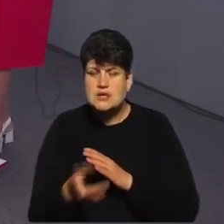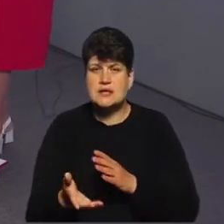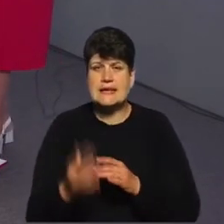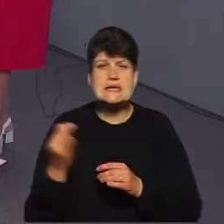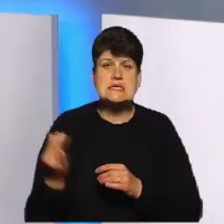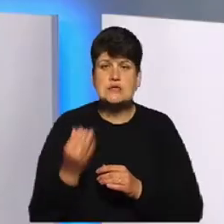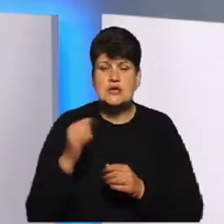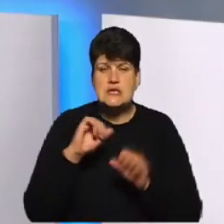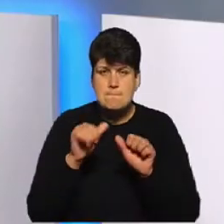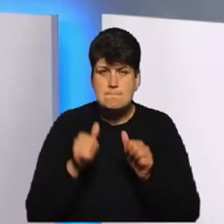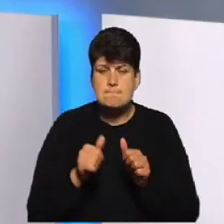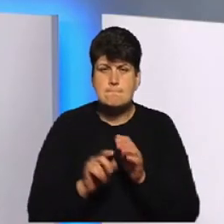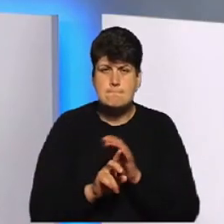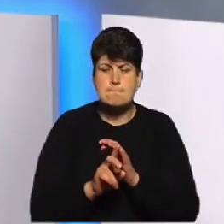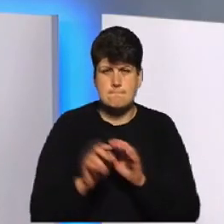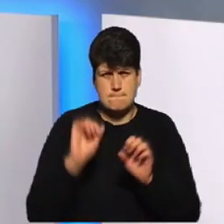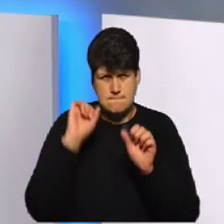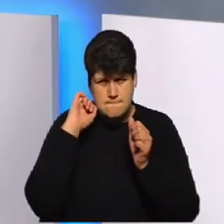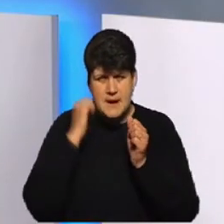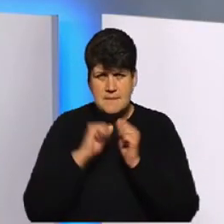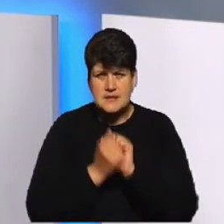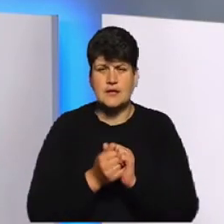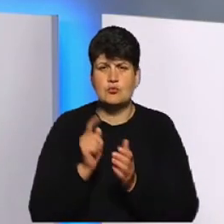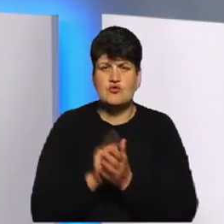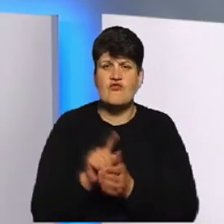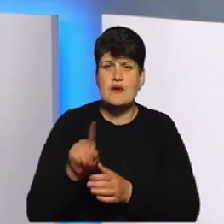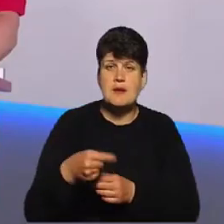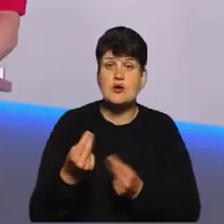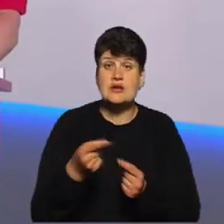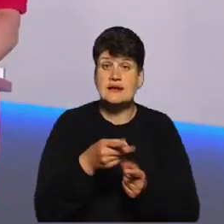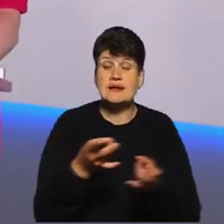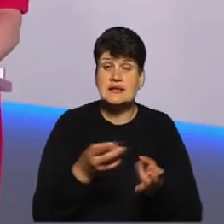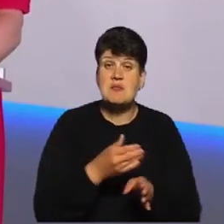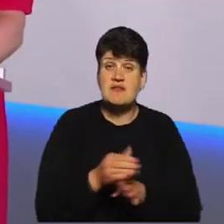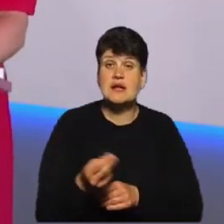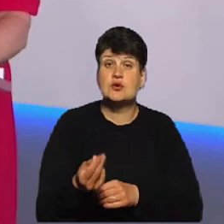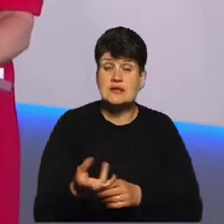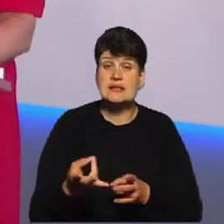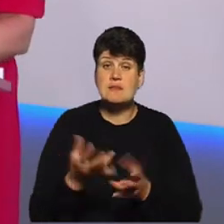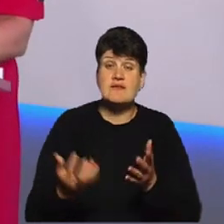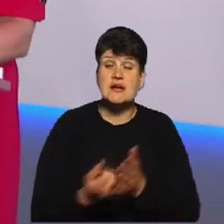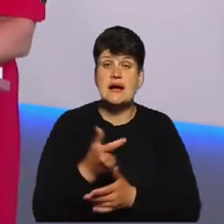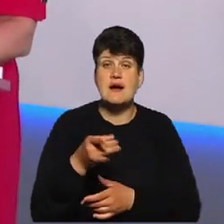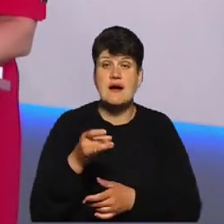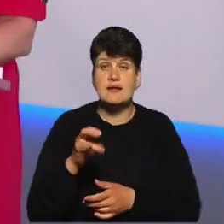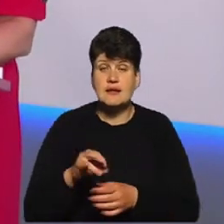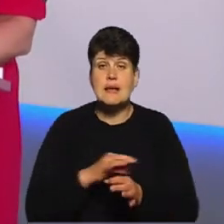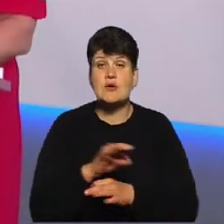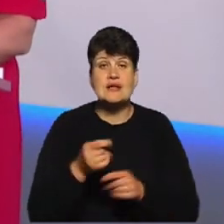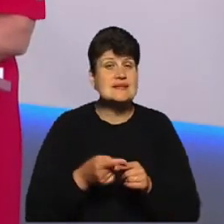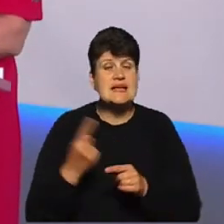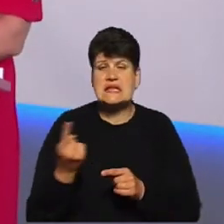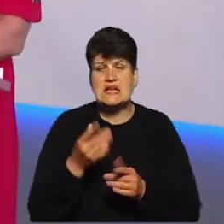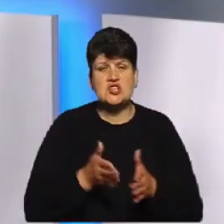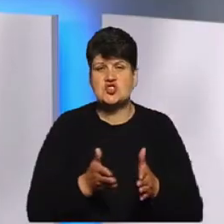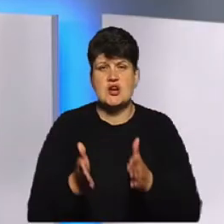обов'язково вимагають грошей, і на них потрібно виділяти. Треба вигравати гранди і проекти. Це єдиний шлях. Дякую. Пані Івано, до вас останнє